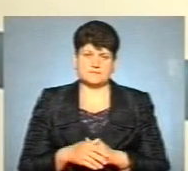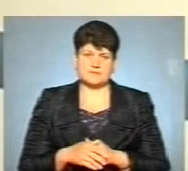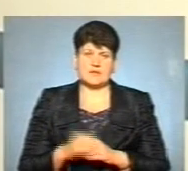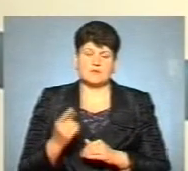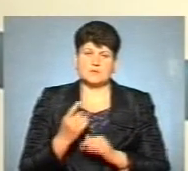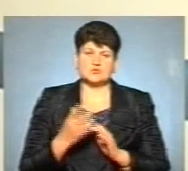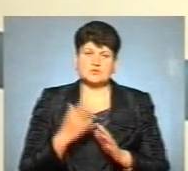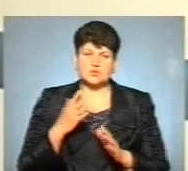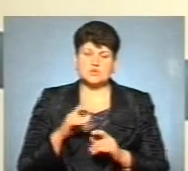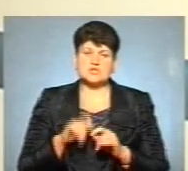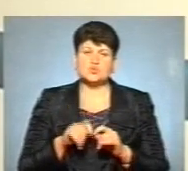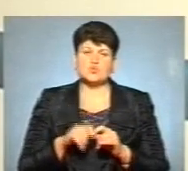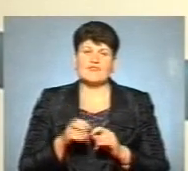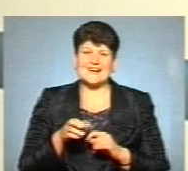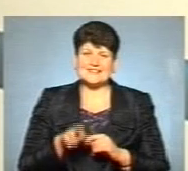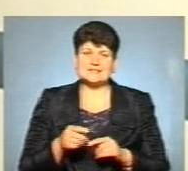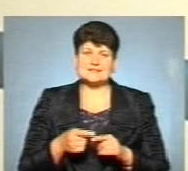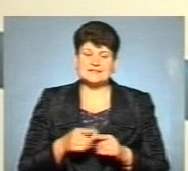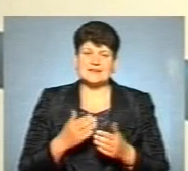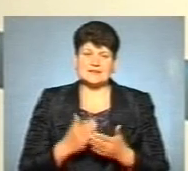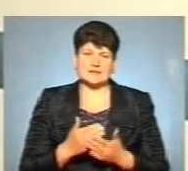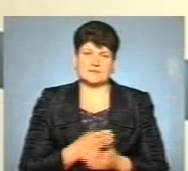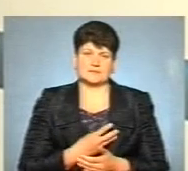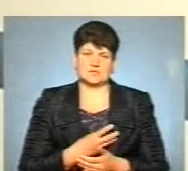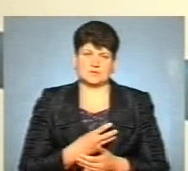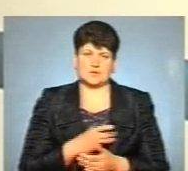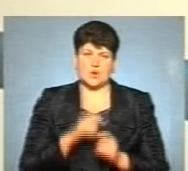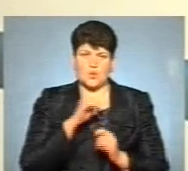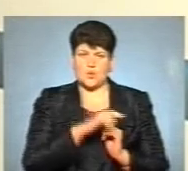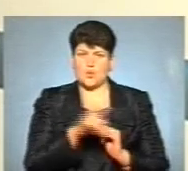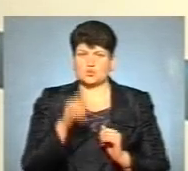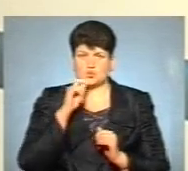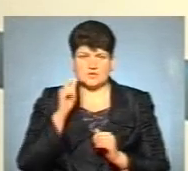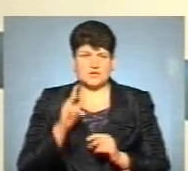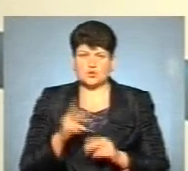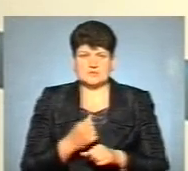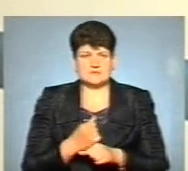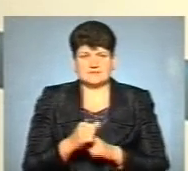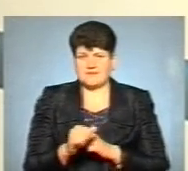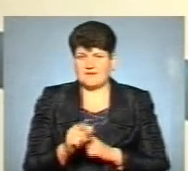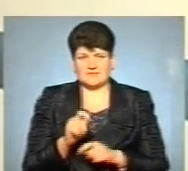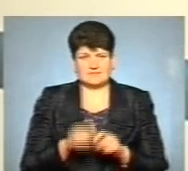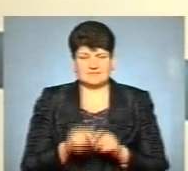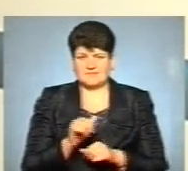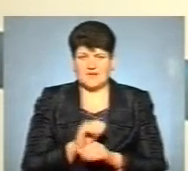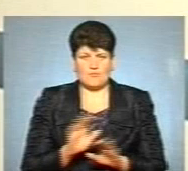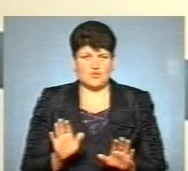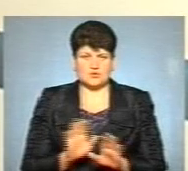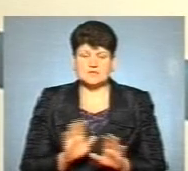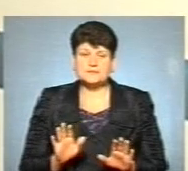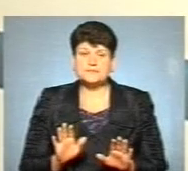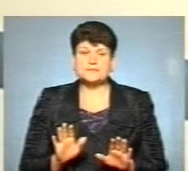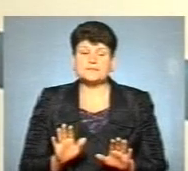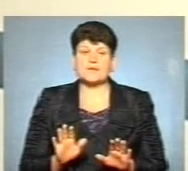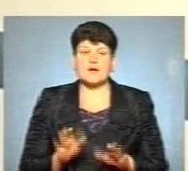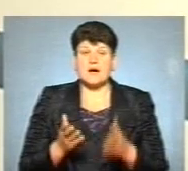все, тестуватися – це є добра воля кожного українця. Ніхто примусово заставити тестуватися не може.